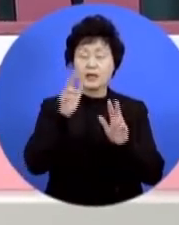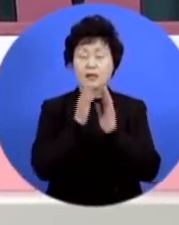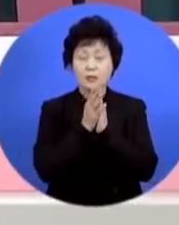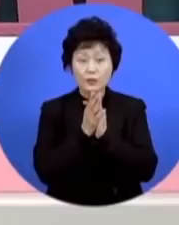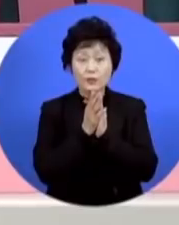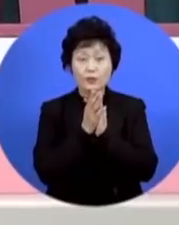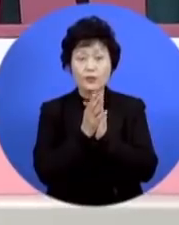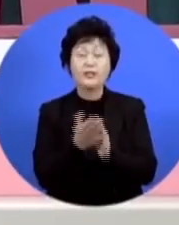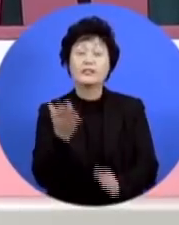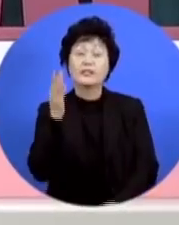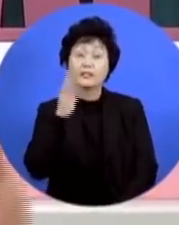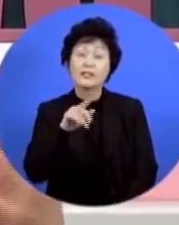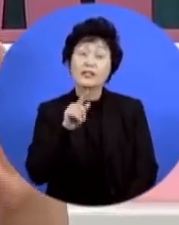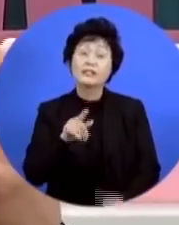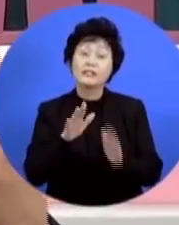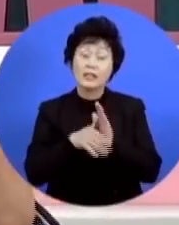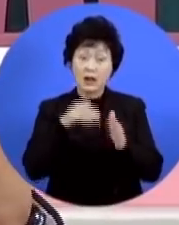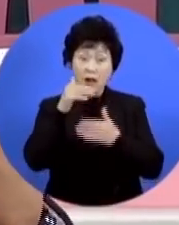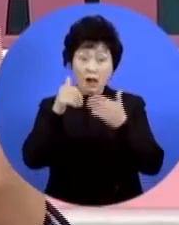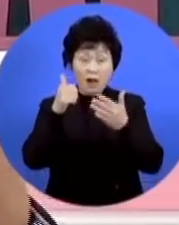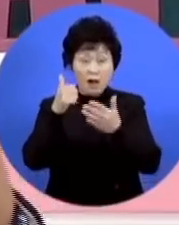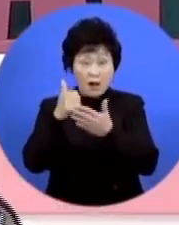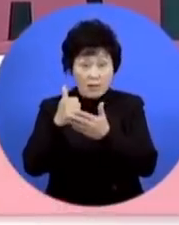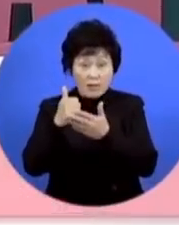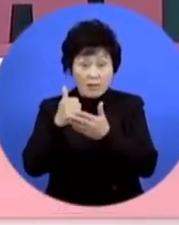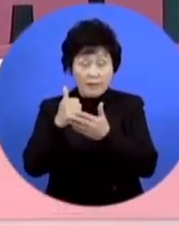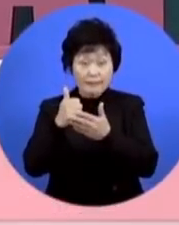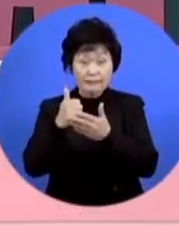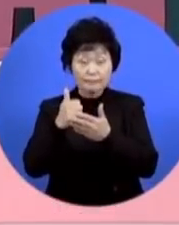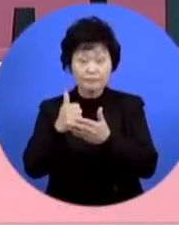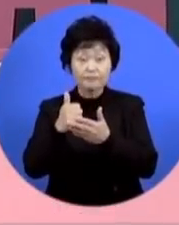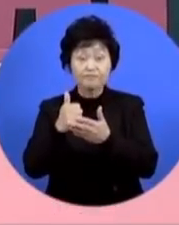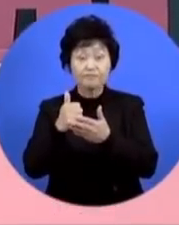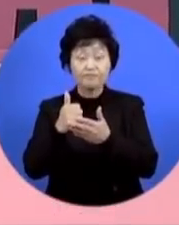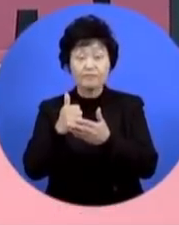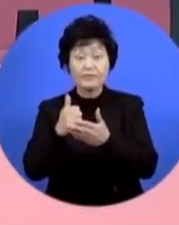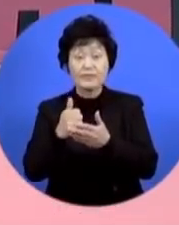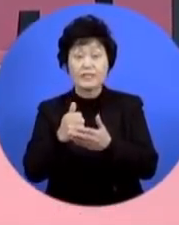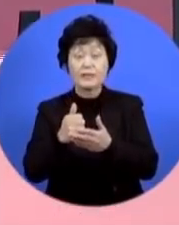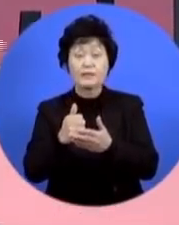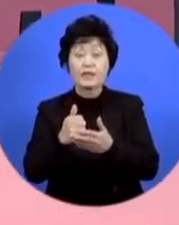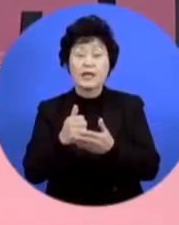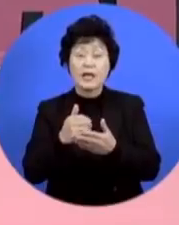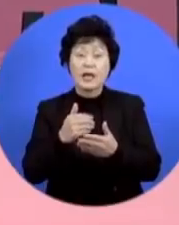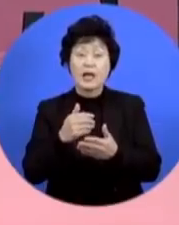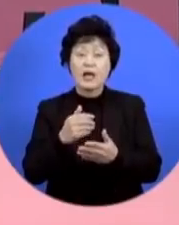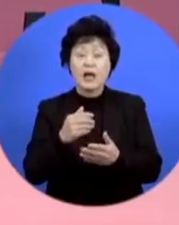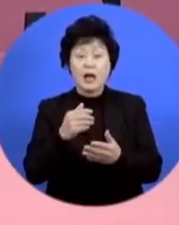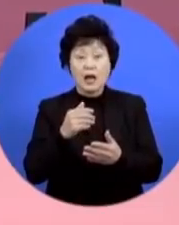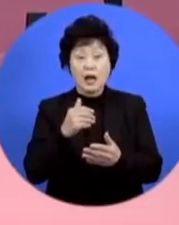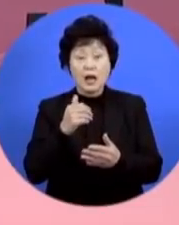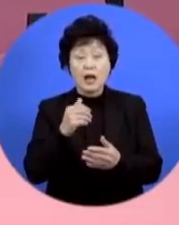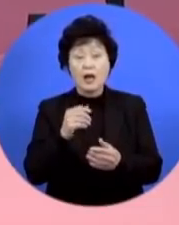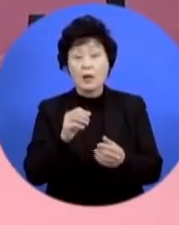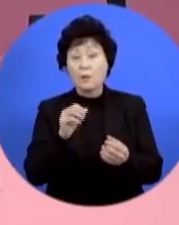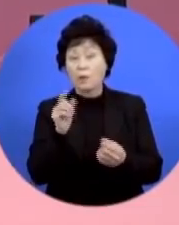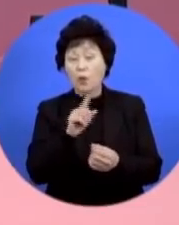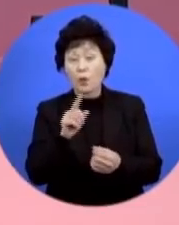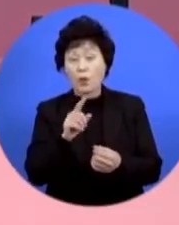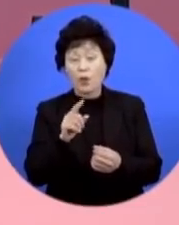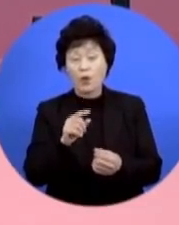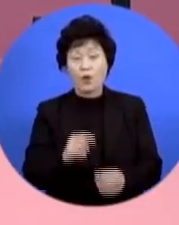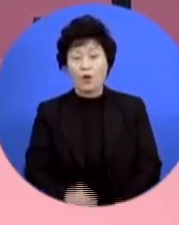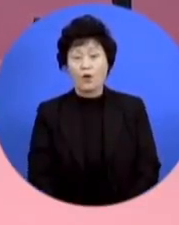했는데 그때 하나님의 대사 김하중 장로님이 저랑 중보기도 파트너거든요. 그 기도 제목 딱 봤더니 반나절 만에